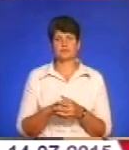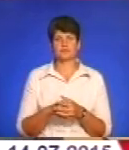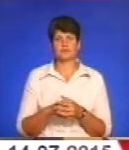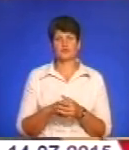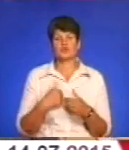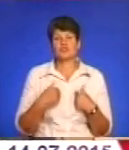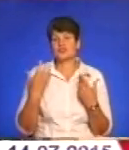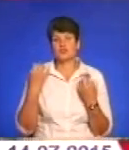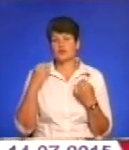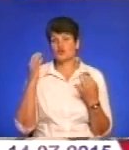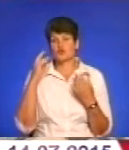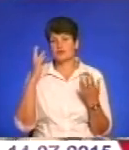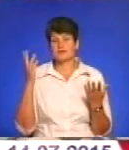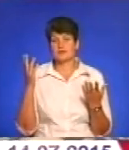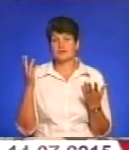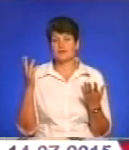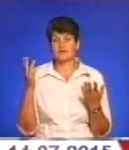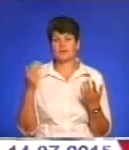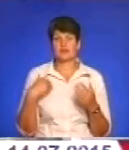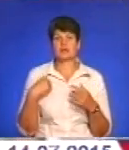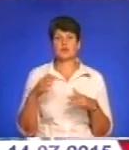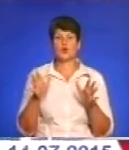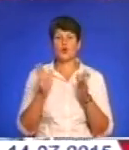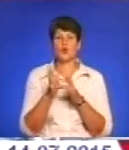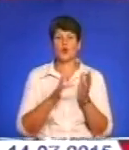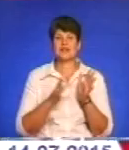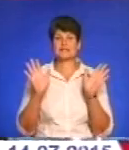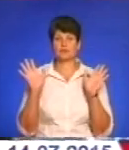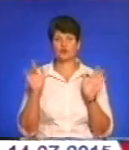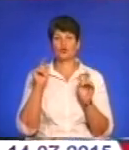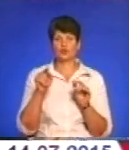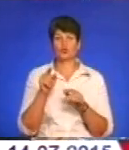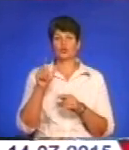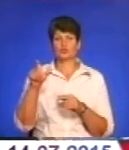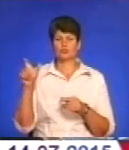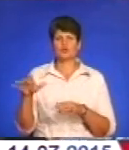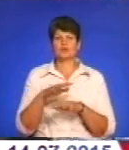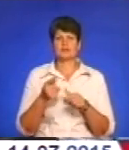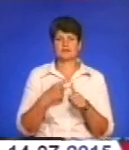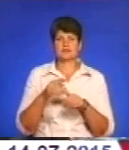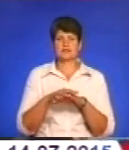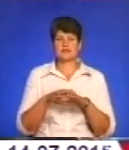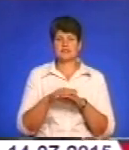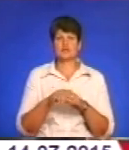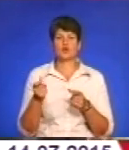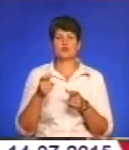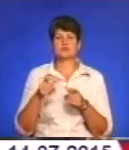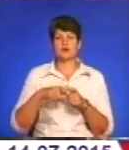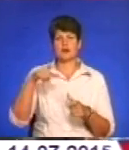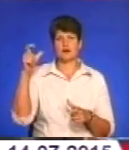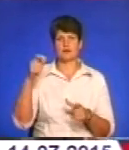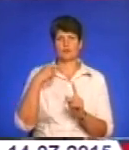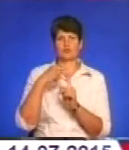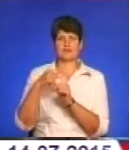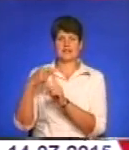нічого не знав. Вкотре нас розіпнуть, то юрбу, що прозвалась народом. Із розбитих парканів штахетами ставлять